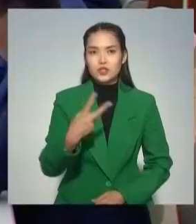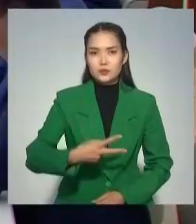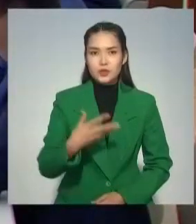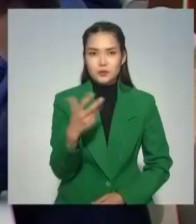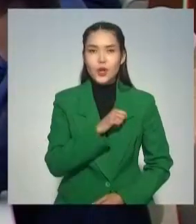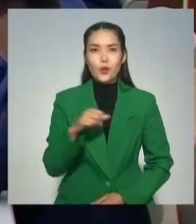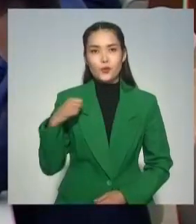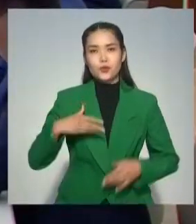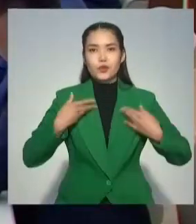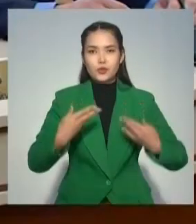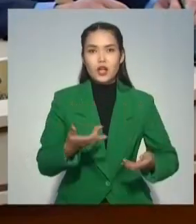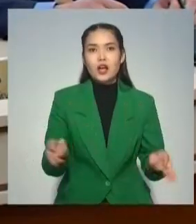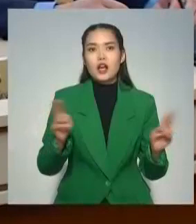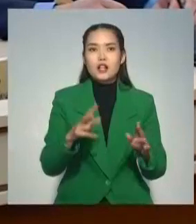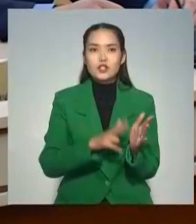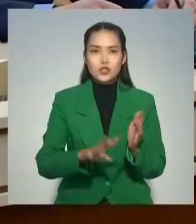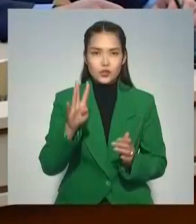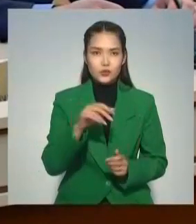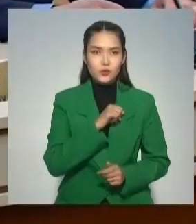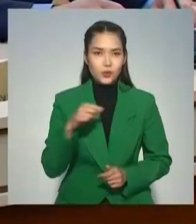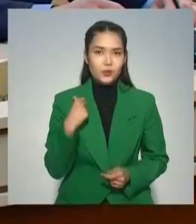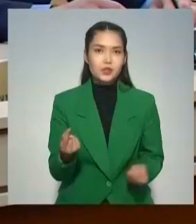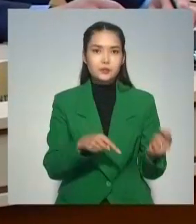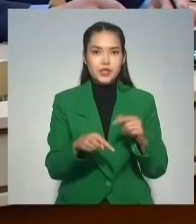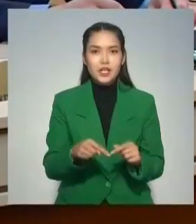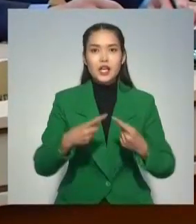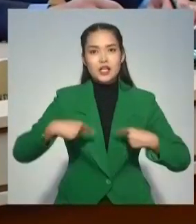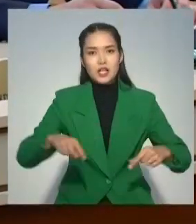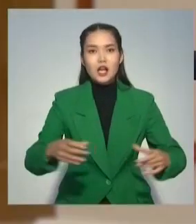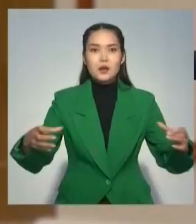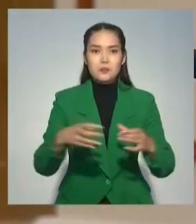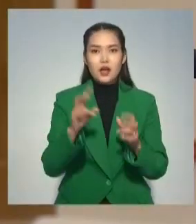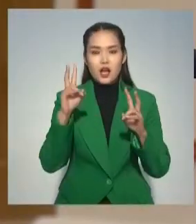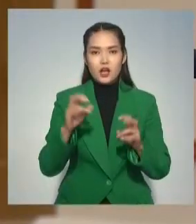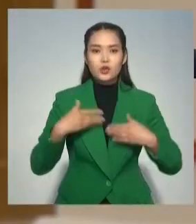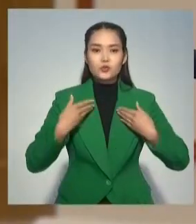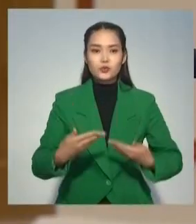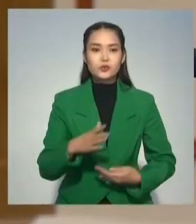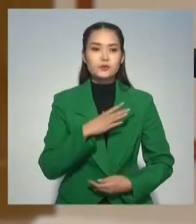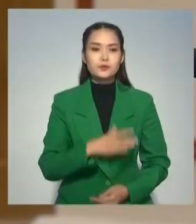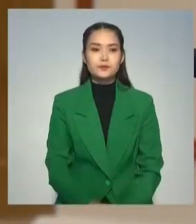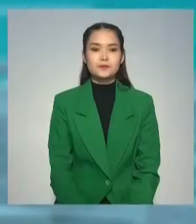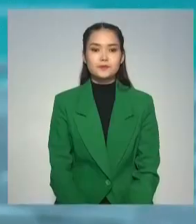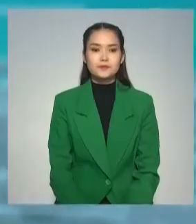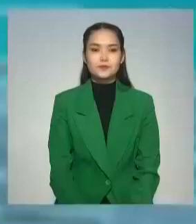өзін-өзі ұсынған, ал қалған 84-і қоғамдық бірлестіктер мен саяси партиялар атынан ұсынылған.